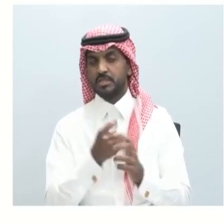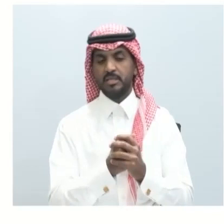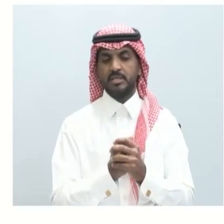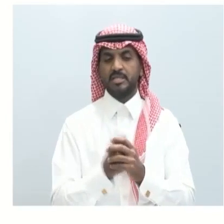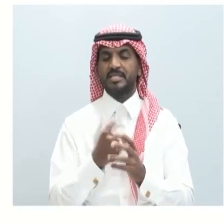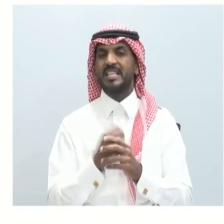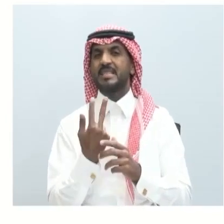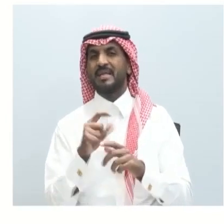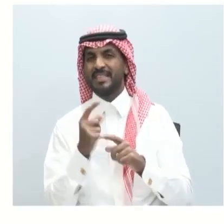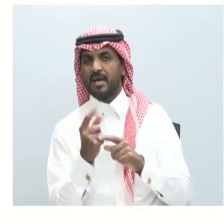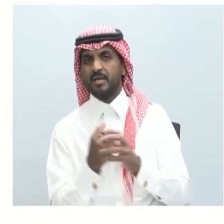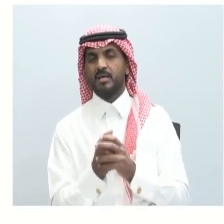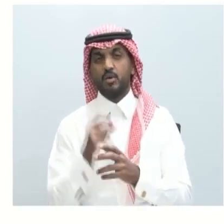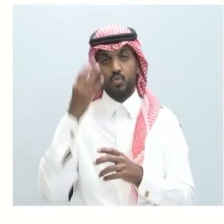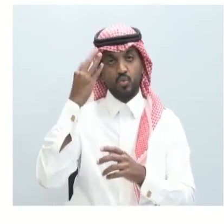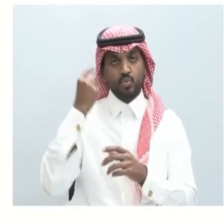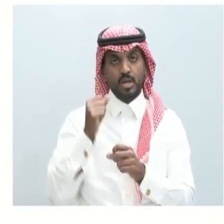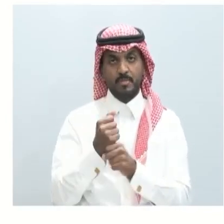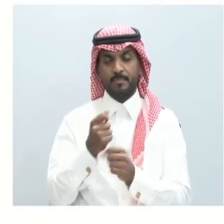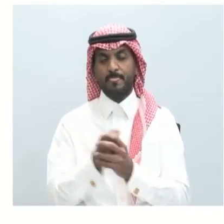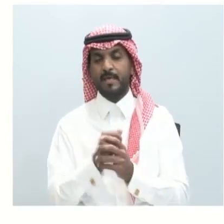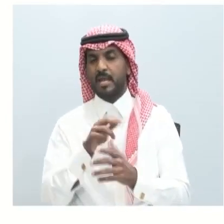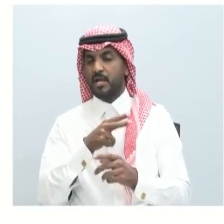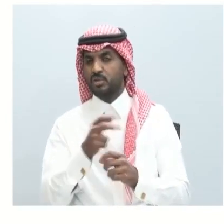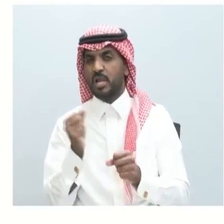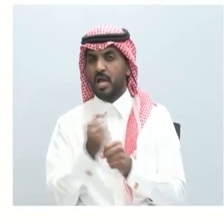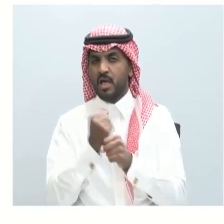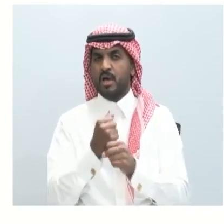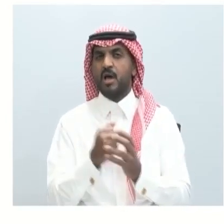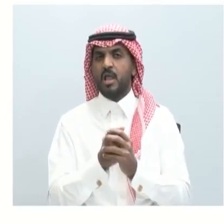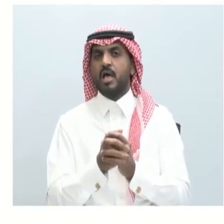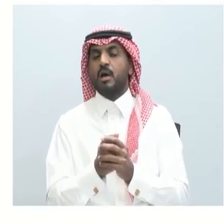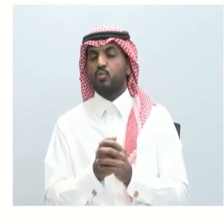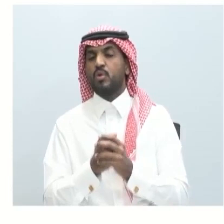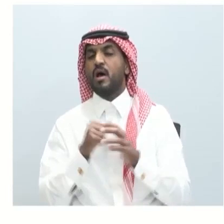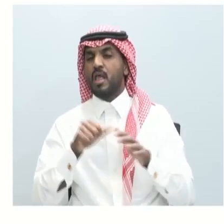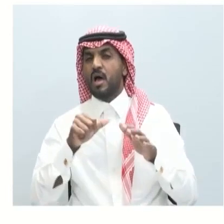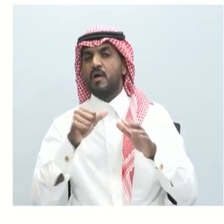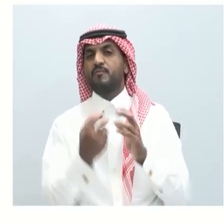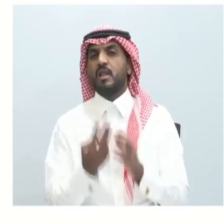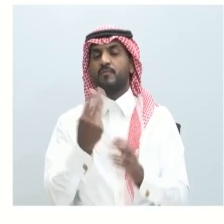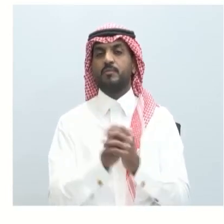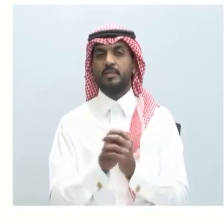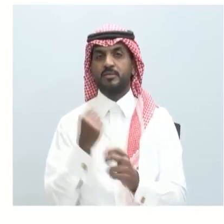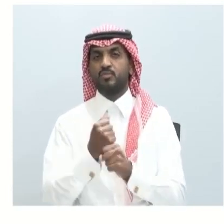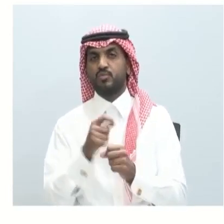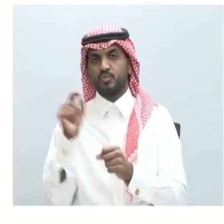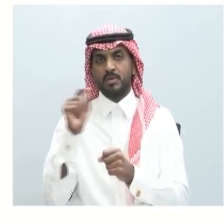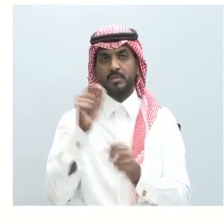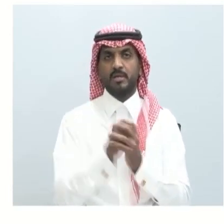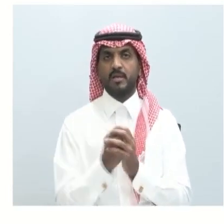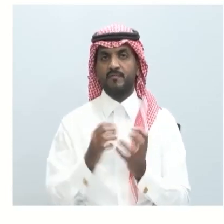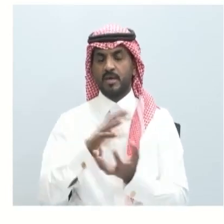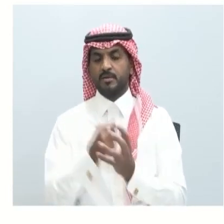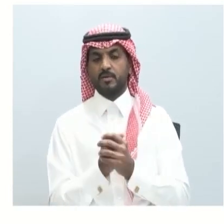الى ثمان دقائق فالعلماء اجروا العديد من الاف او الاف عمليات التلقيح لذبابه الفاكهه يتتبعون الخريطه